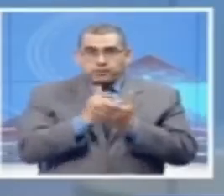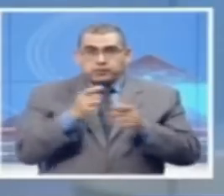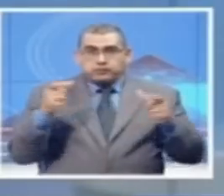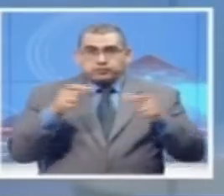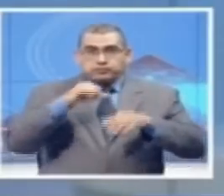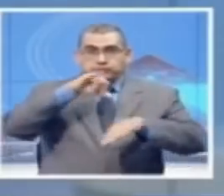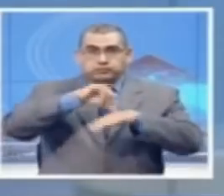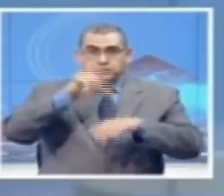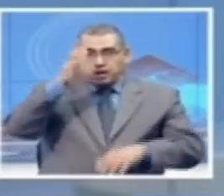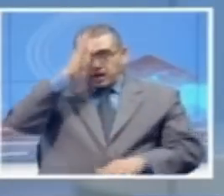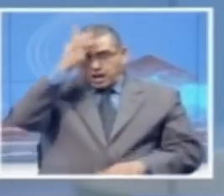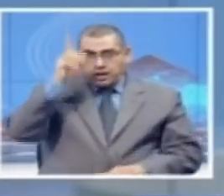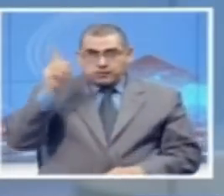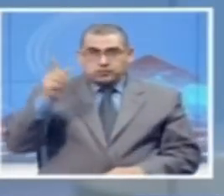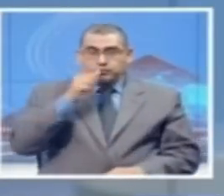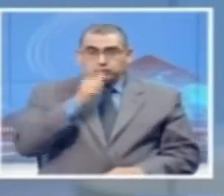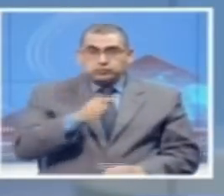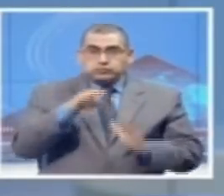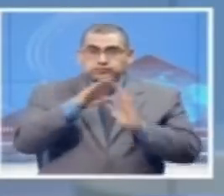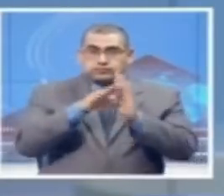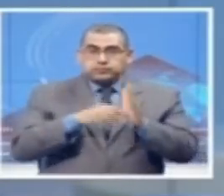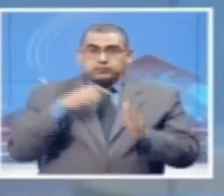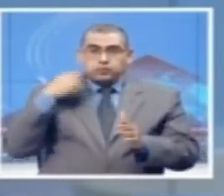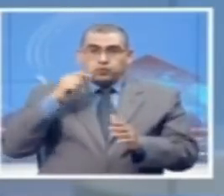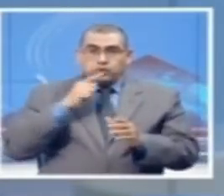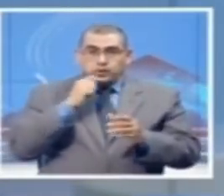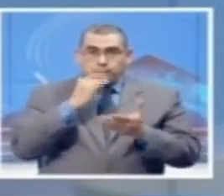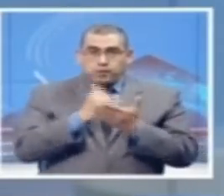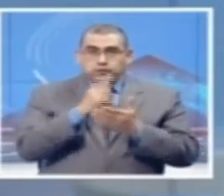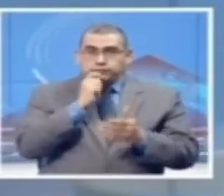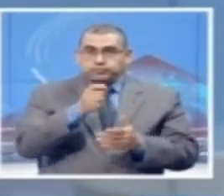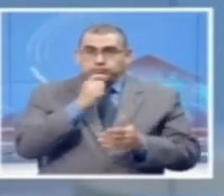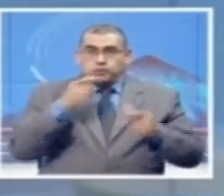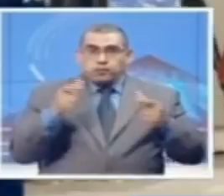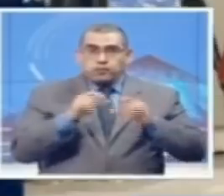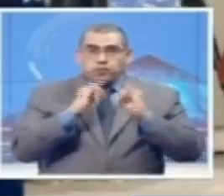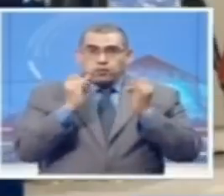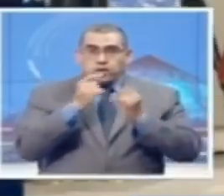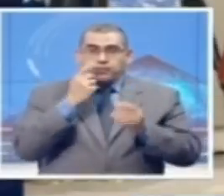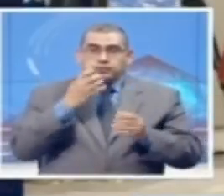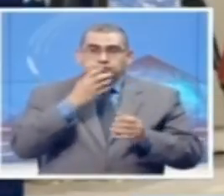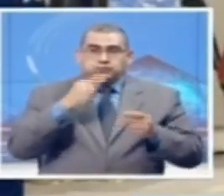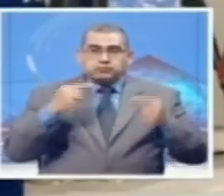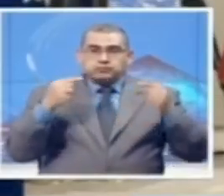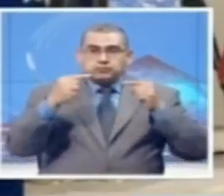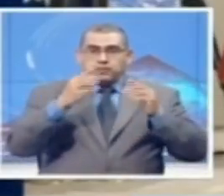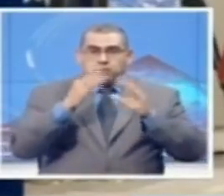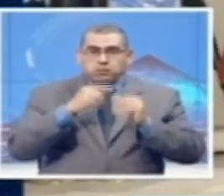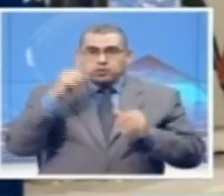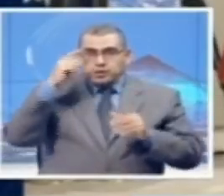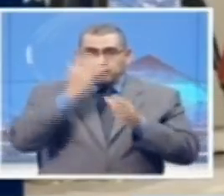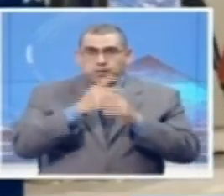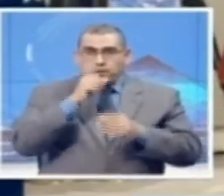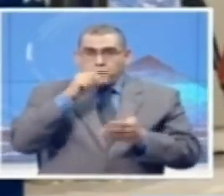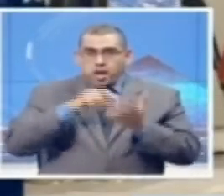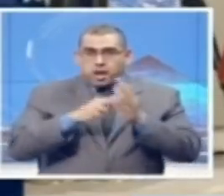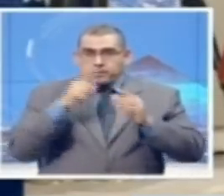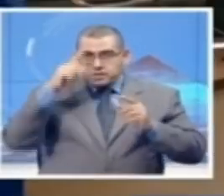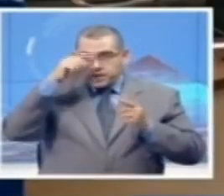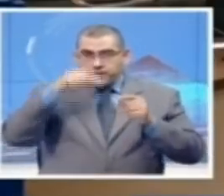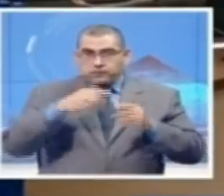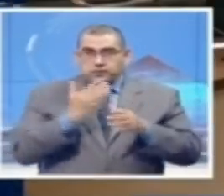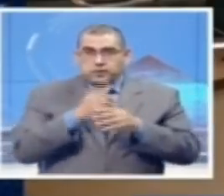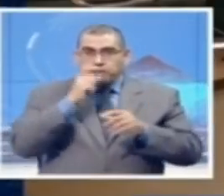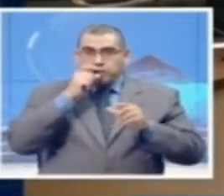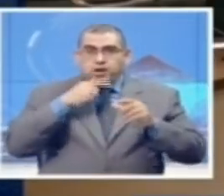المنعقد بالعاصمة العراقية، واستعرض عبد العاطي في كلمته أمام المؤتمر حجم التحديات التي تواجه مصر في مجال المياه في ظل